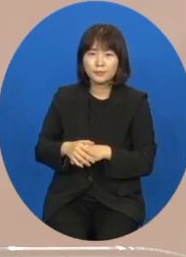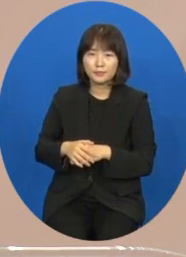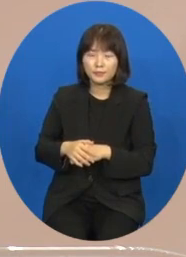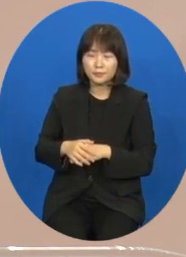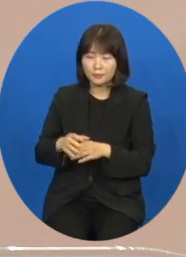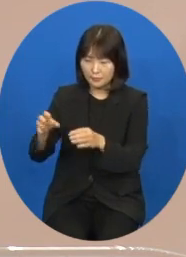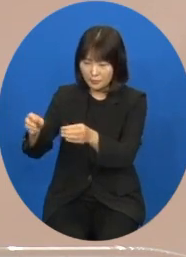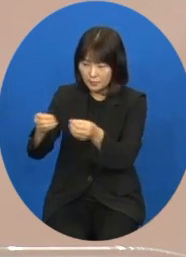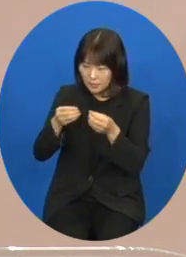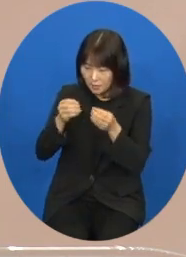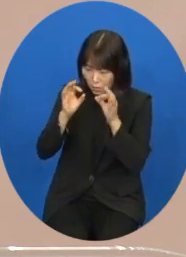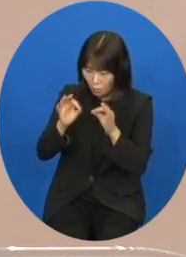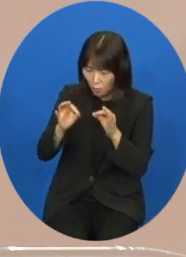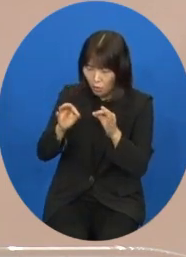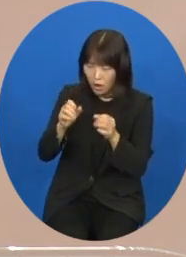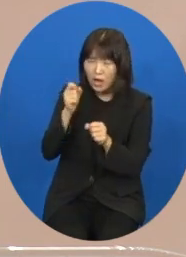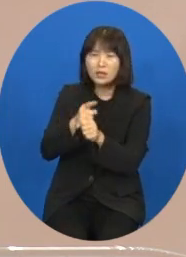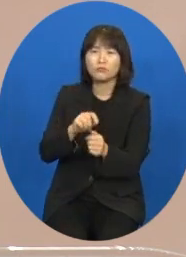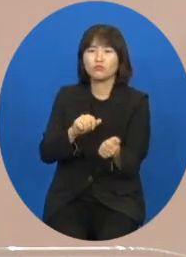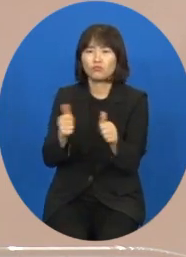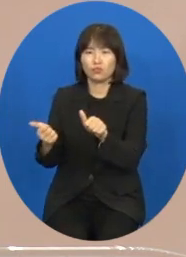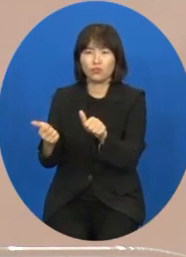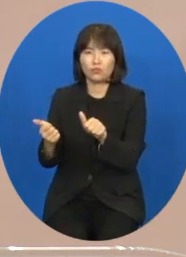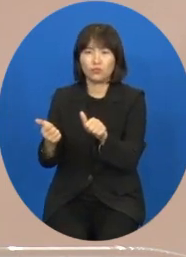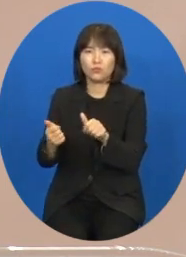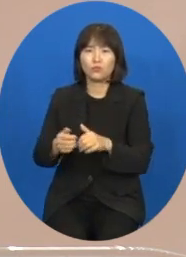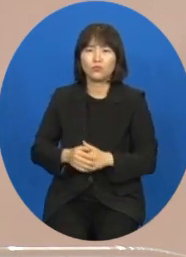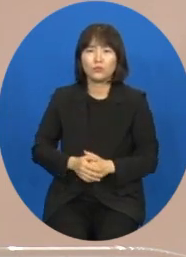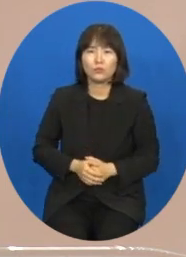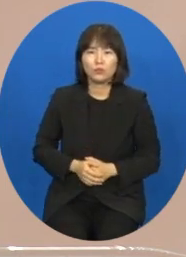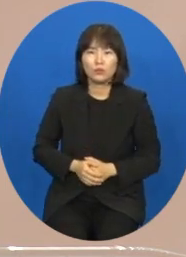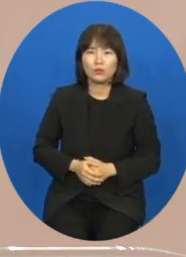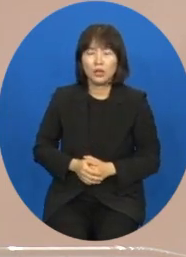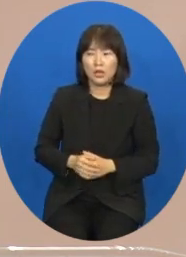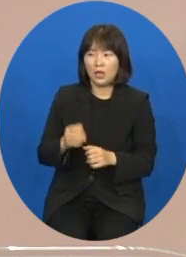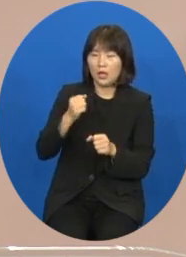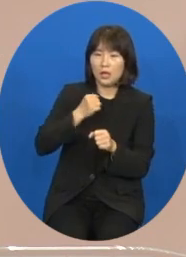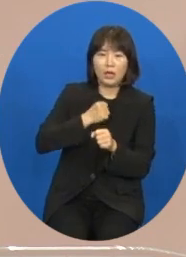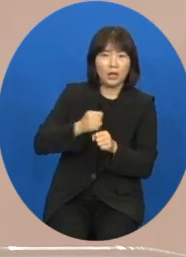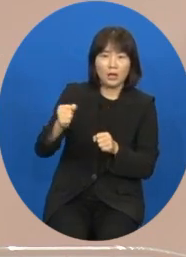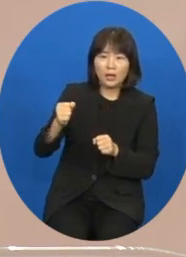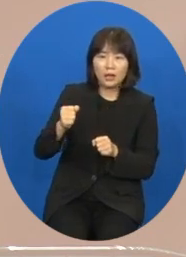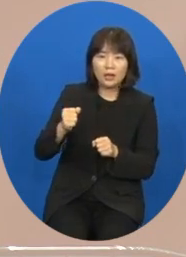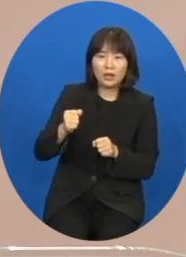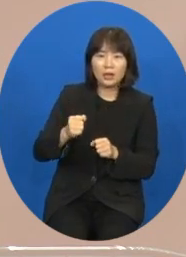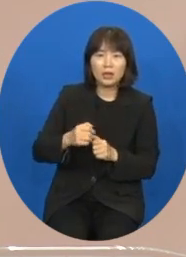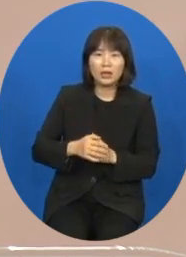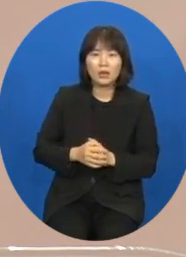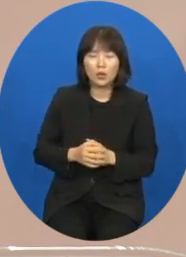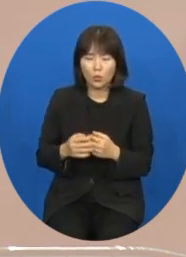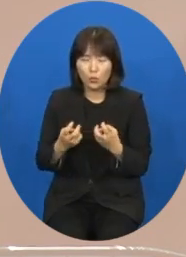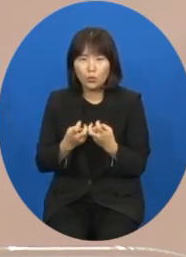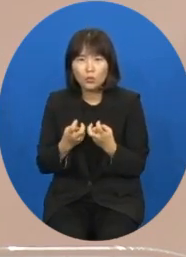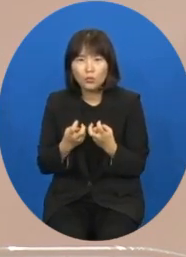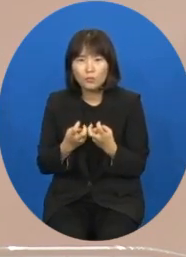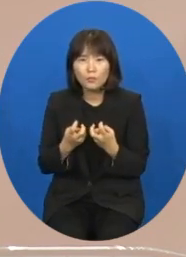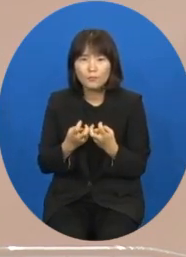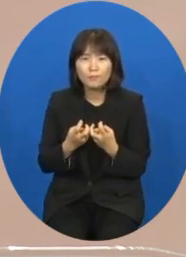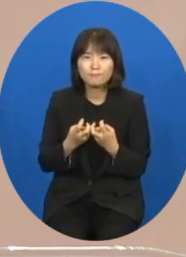뺏어서 보니까 이미 죽어 있는 거예요. 얼마나 당황스러운지, 이걸 어떻게 해야